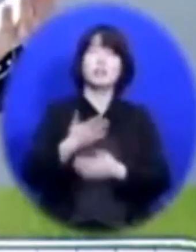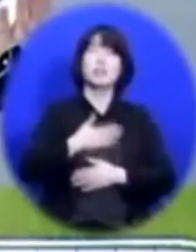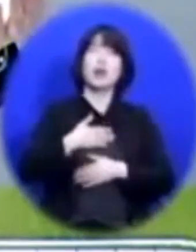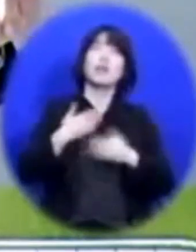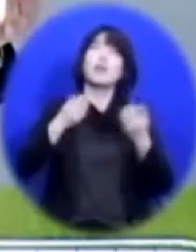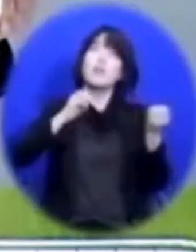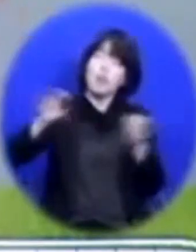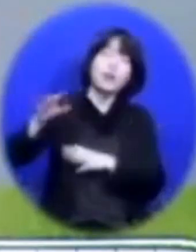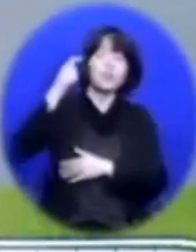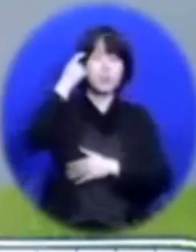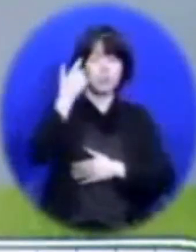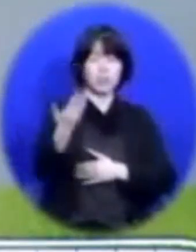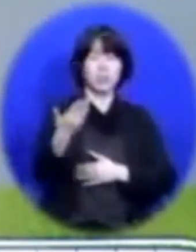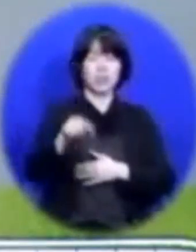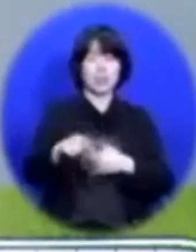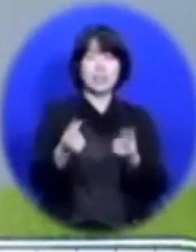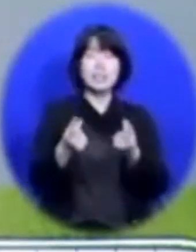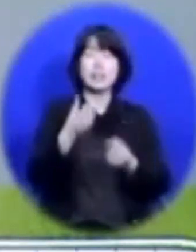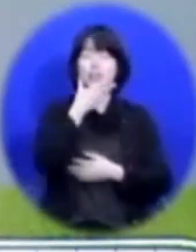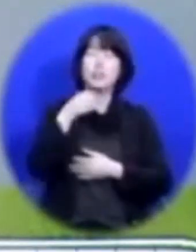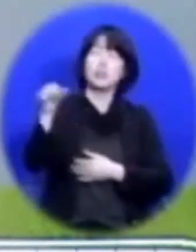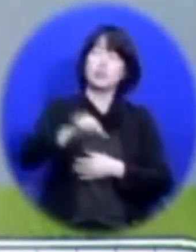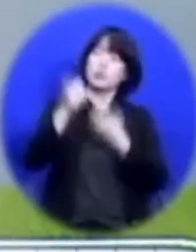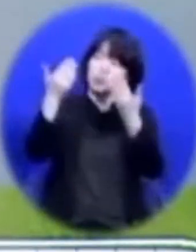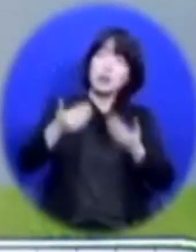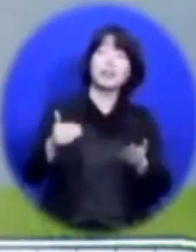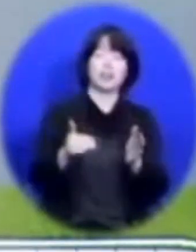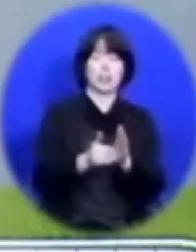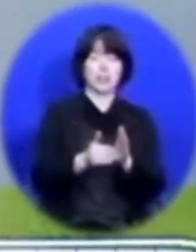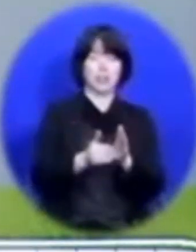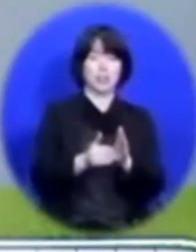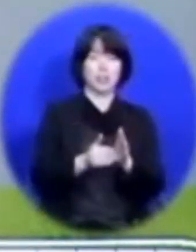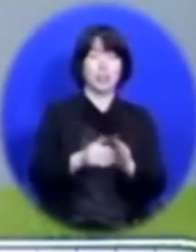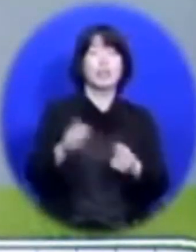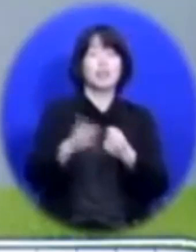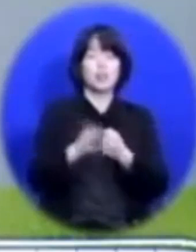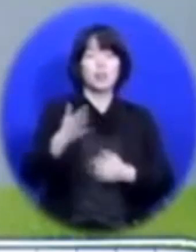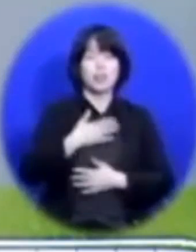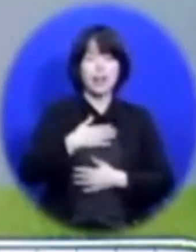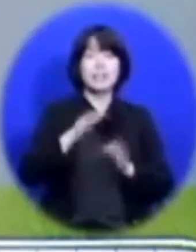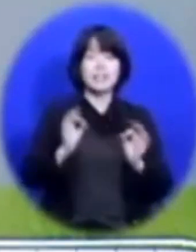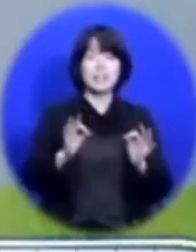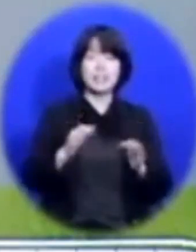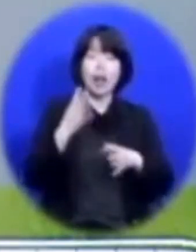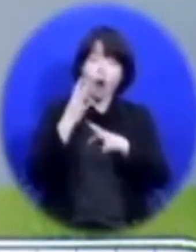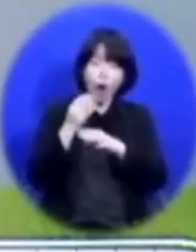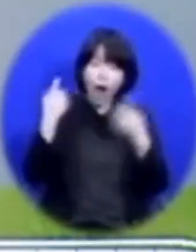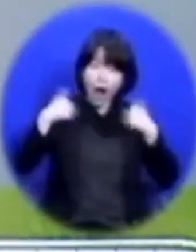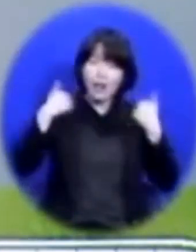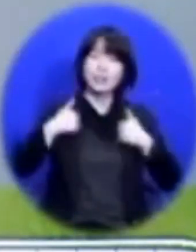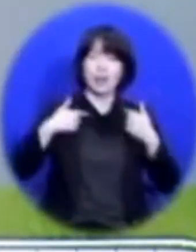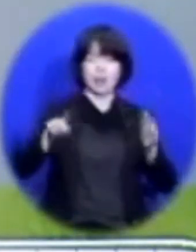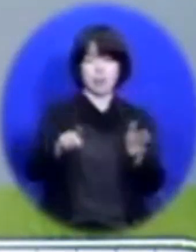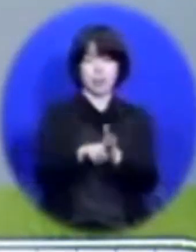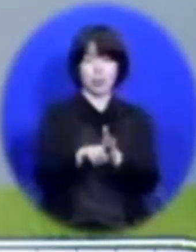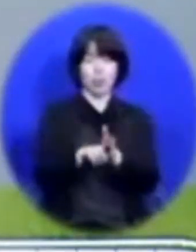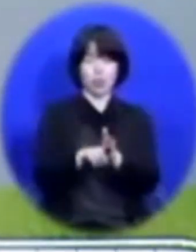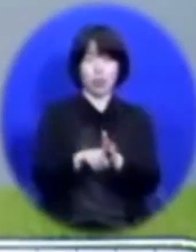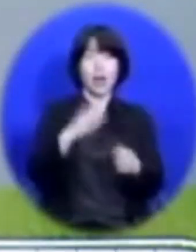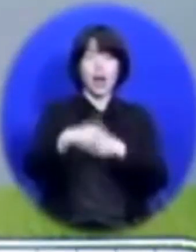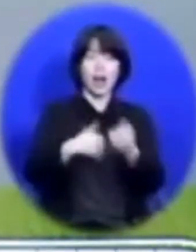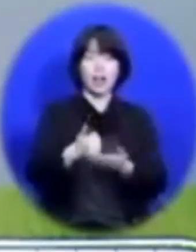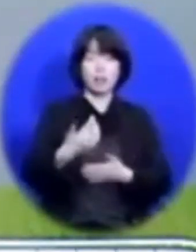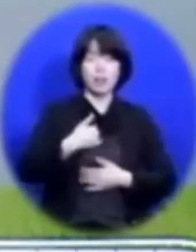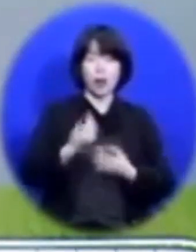받으시며"하나님, 저를버리셨습니까?"라고물으셨기에,저는이제언제나그분을믿습니다 .하나님이